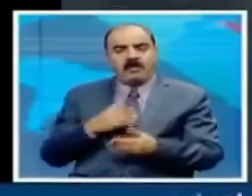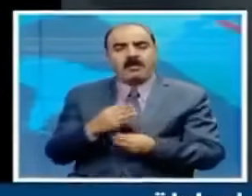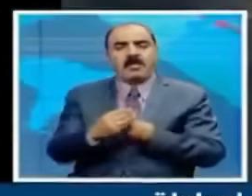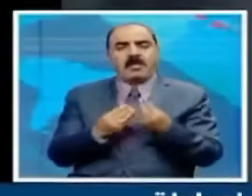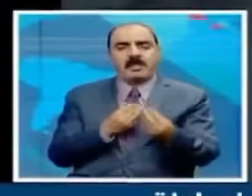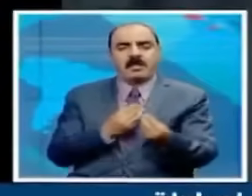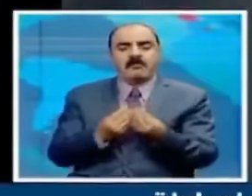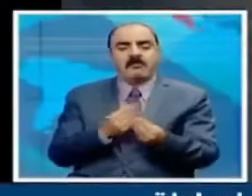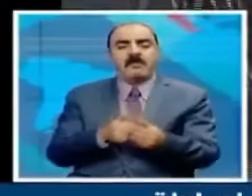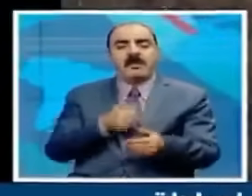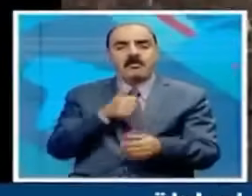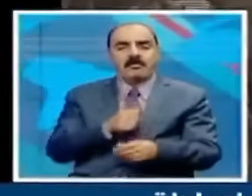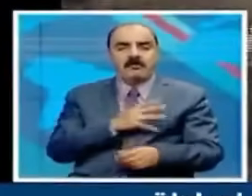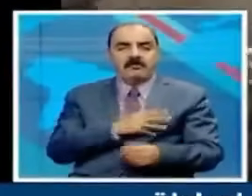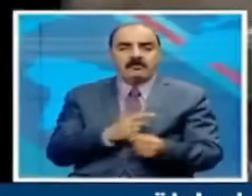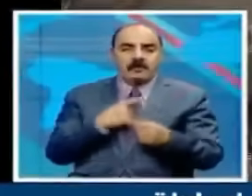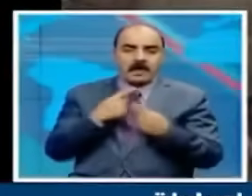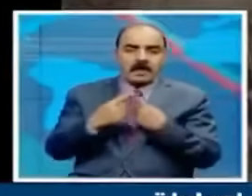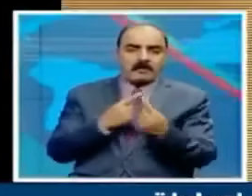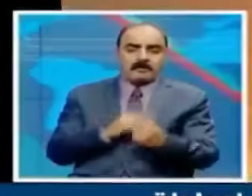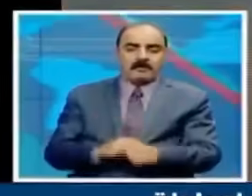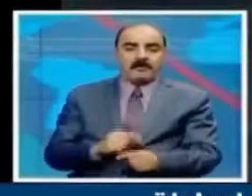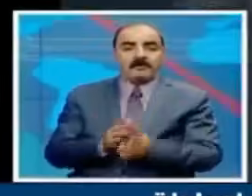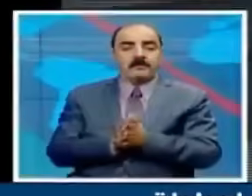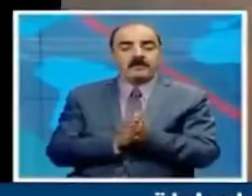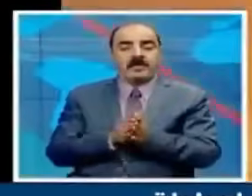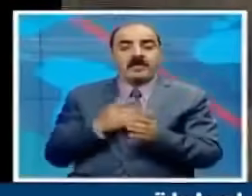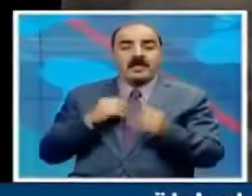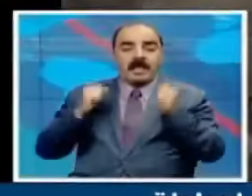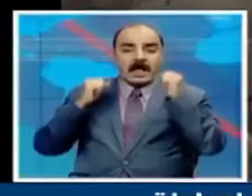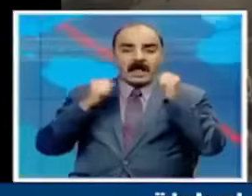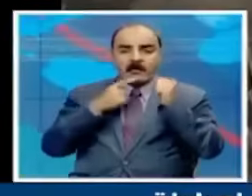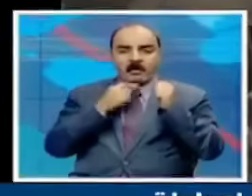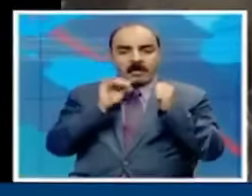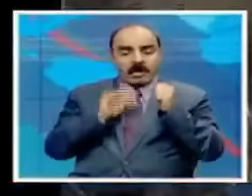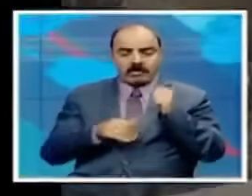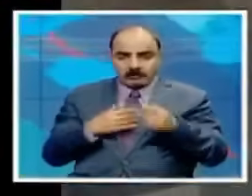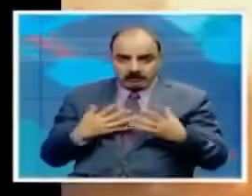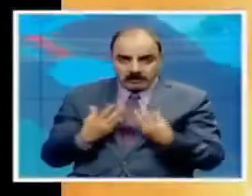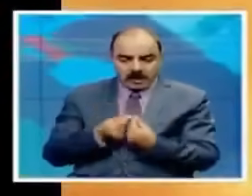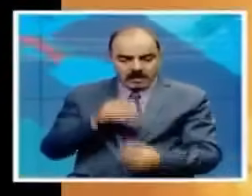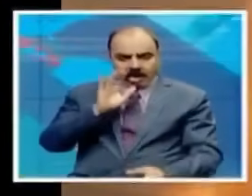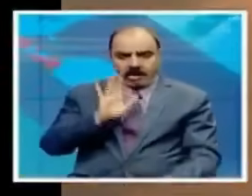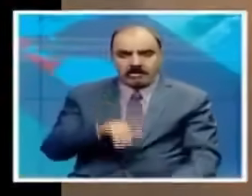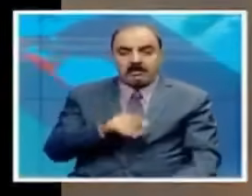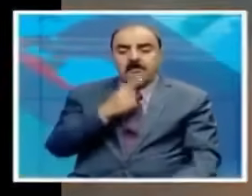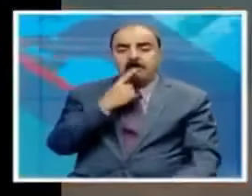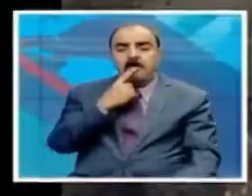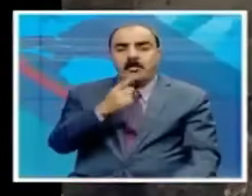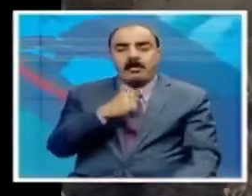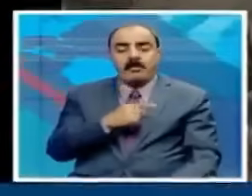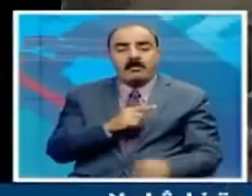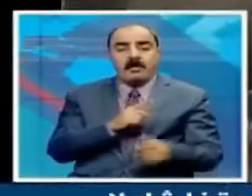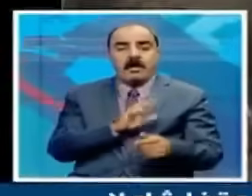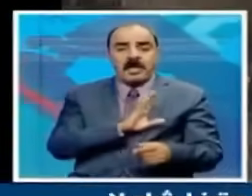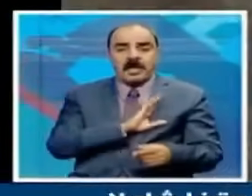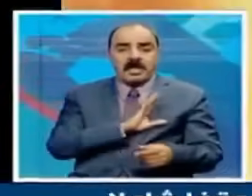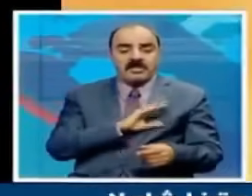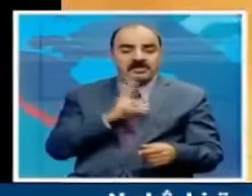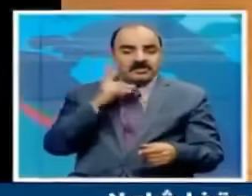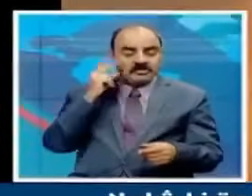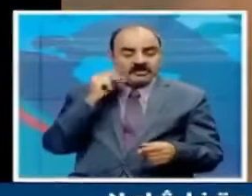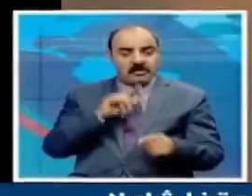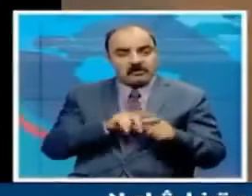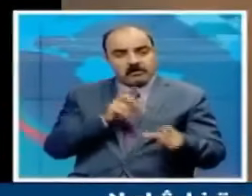الإسرائيلية من قطاع غزة. من جهتها أكدت حركة الجهاد أنها لن تنخرط في أي تفاهمات دون أن تضمن وقفا